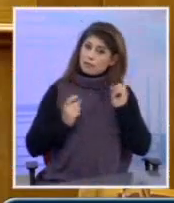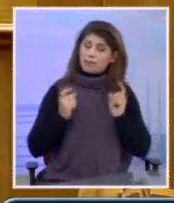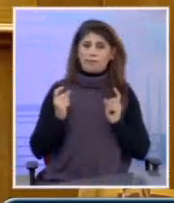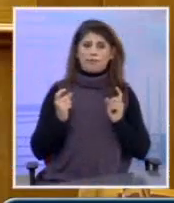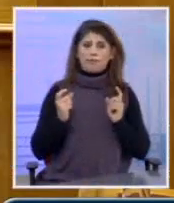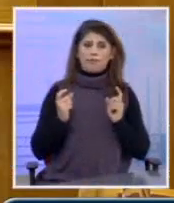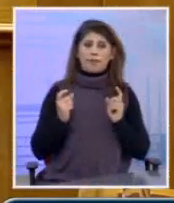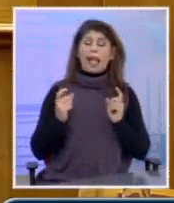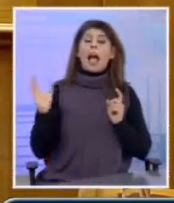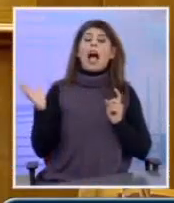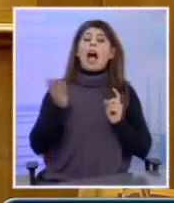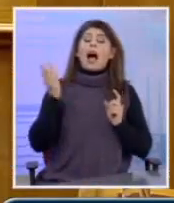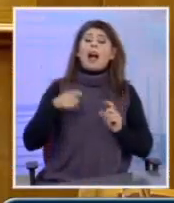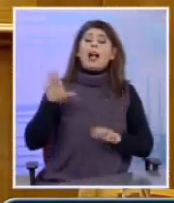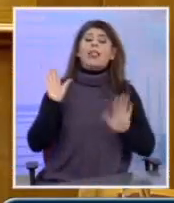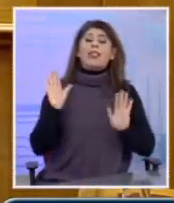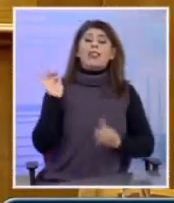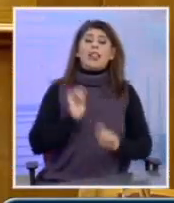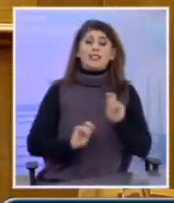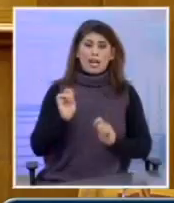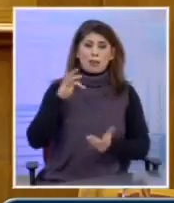αν δεν γίνει το κέντρο ταυτοποίησης στην ΚΟ,